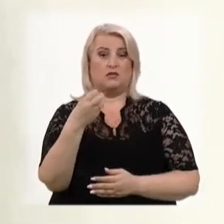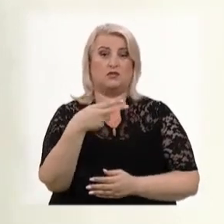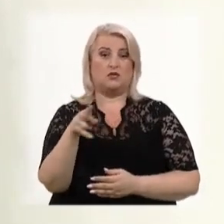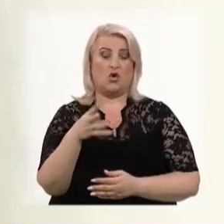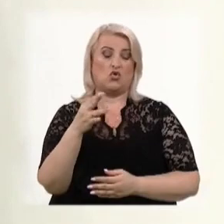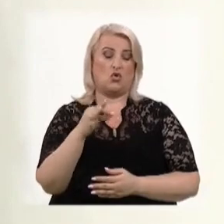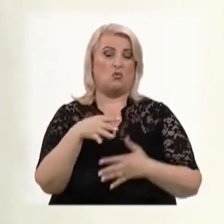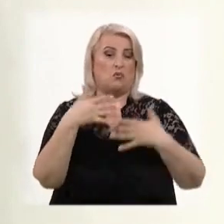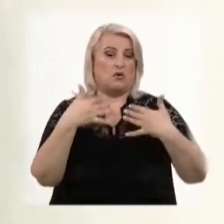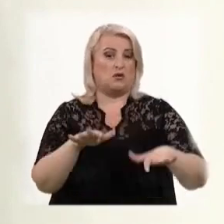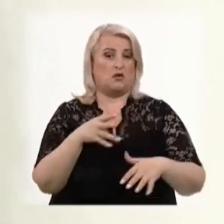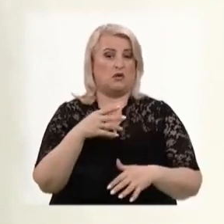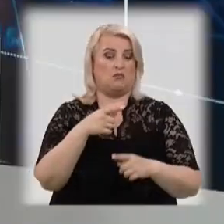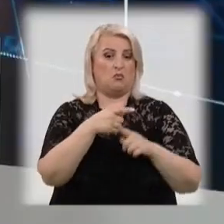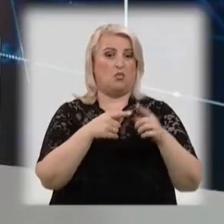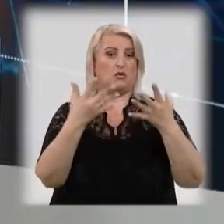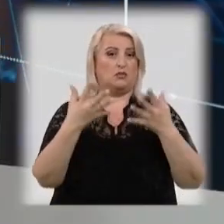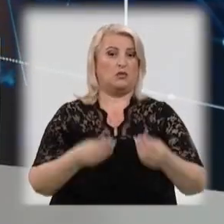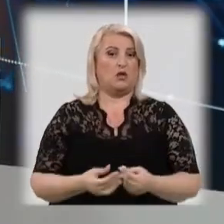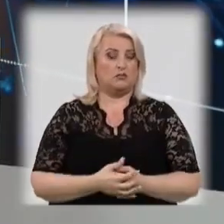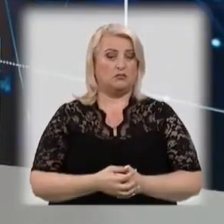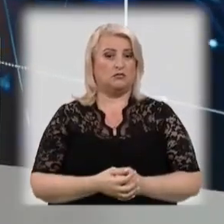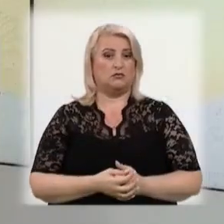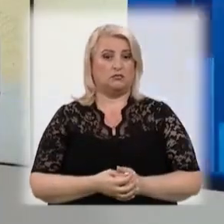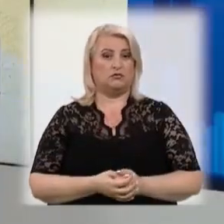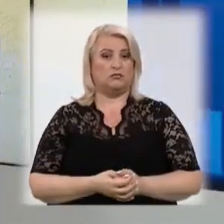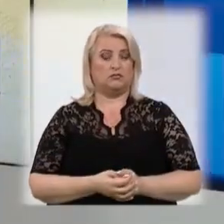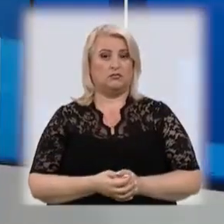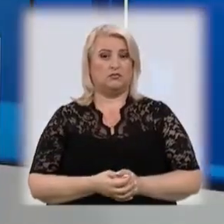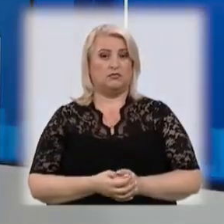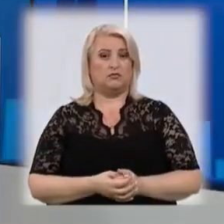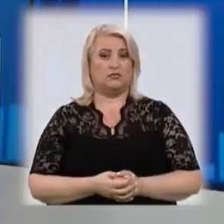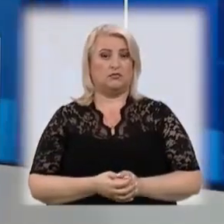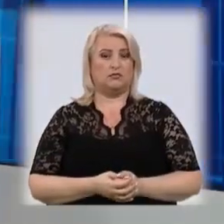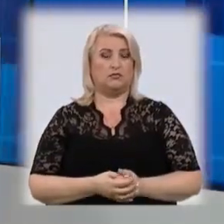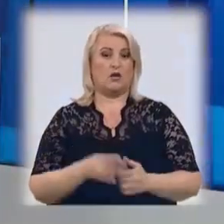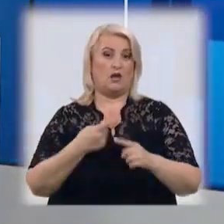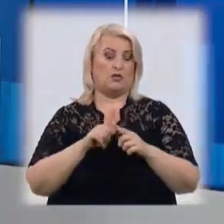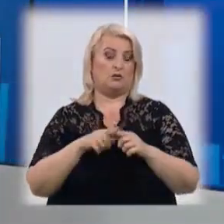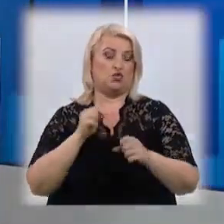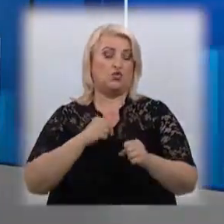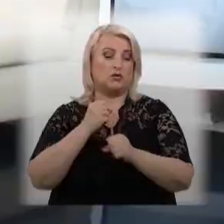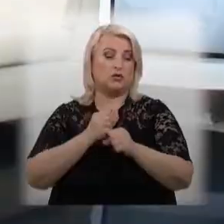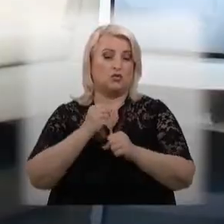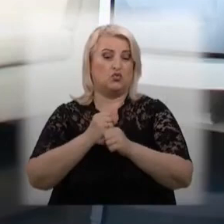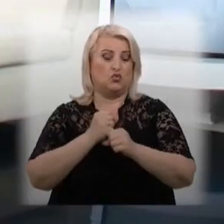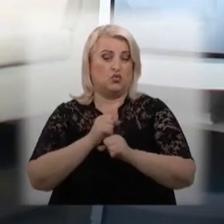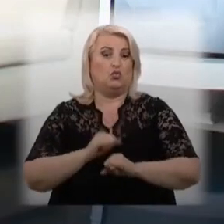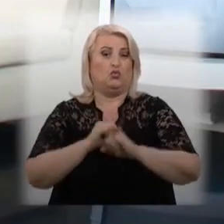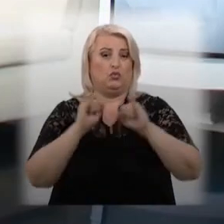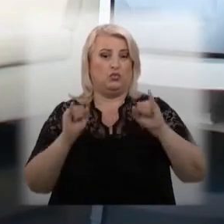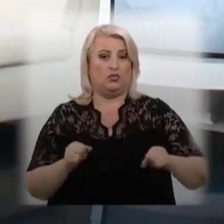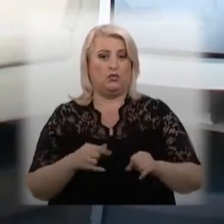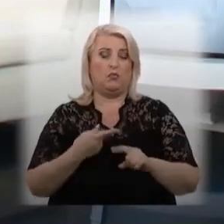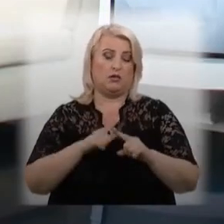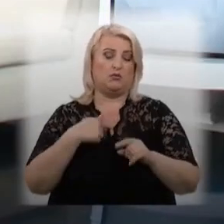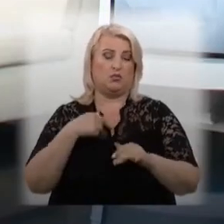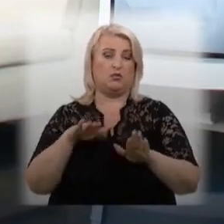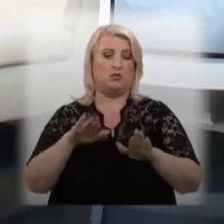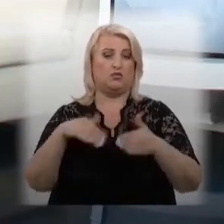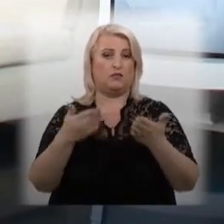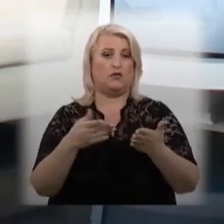juma reason care poți să faci dezvoltarea propriului business Sau muncești nu în Da deasupra Județ al Țării și întotdeauna recomandăm